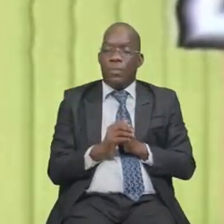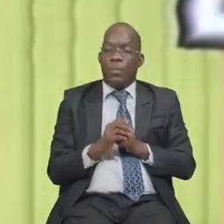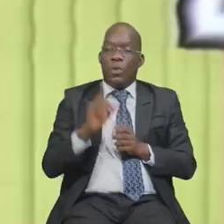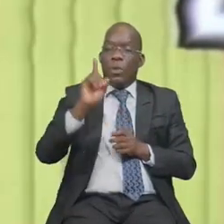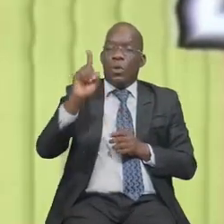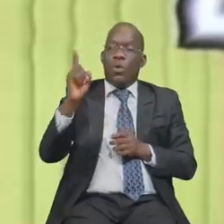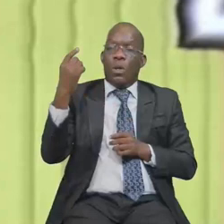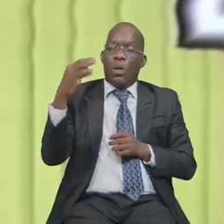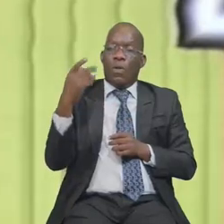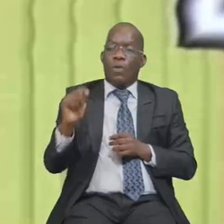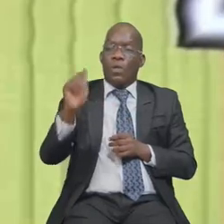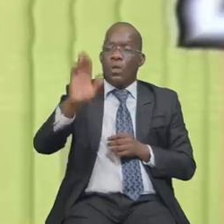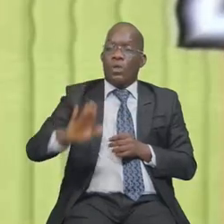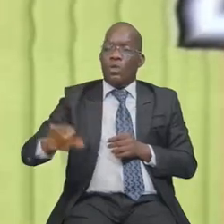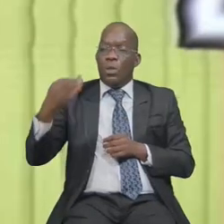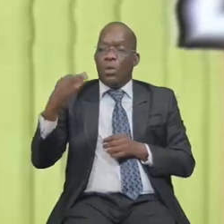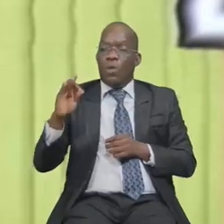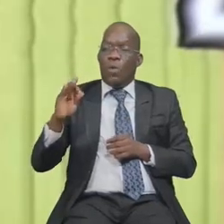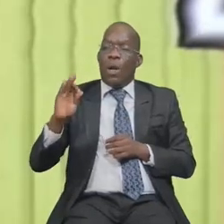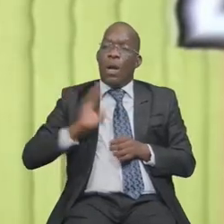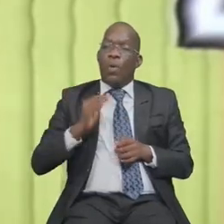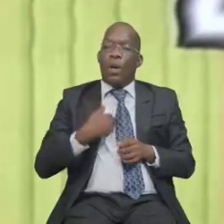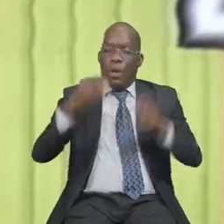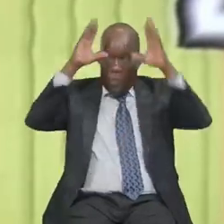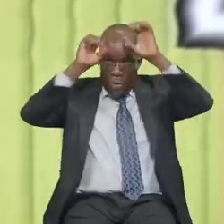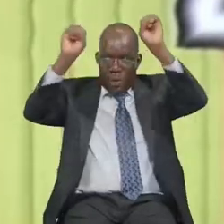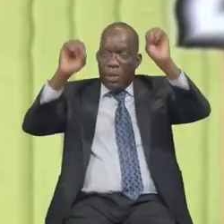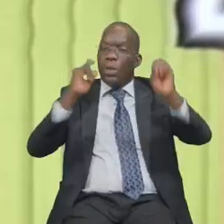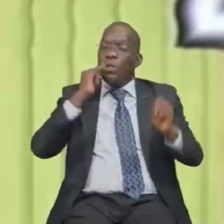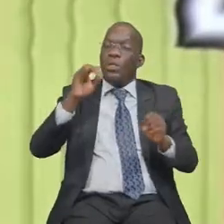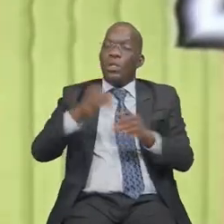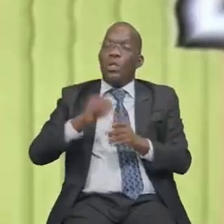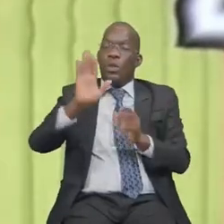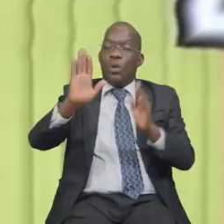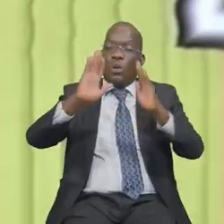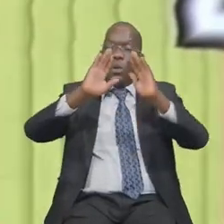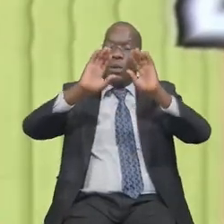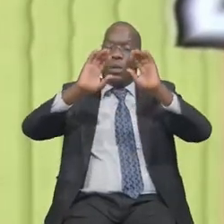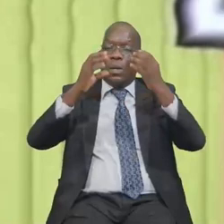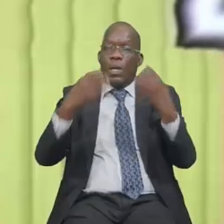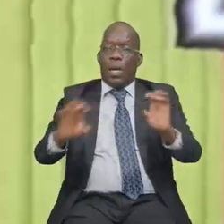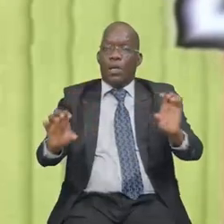et l'un des enfants des présidents est dans ta classe.